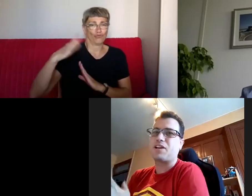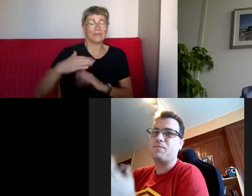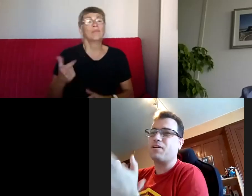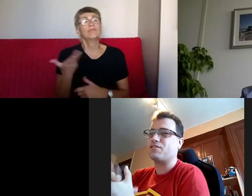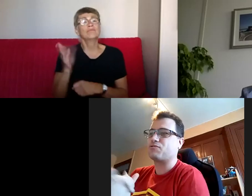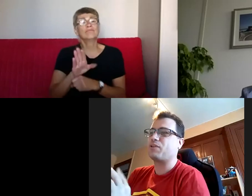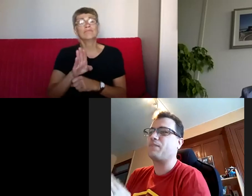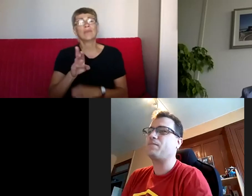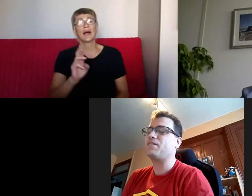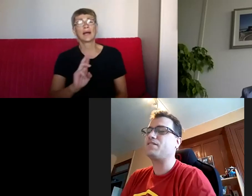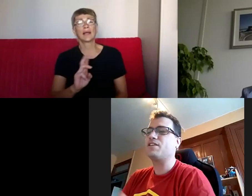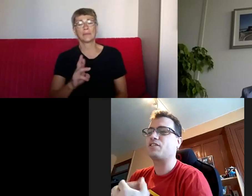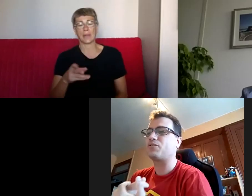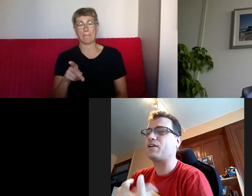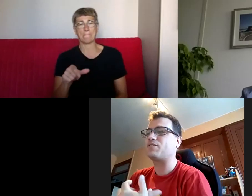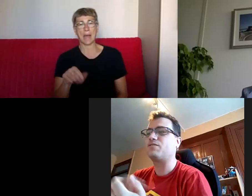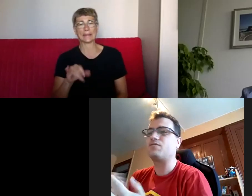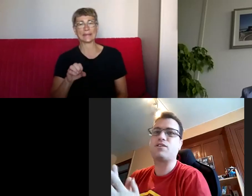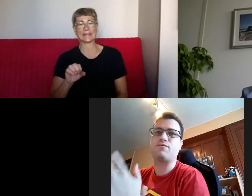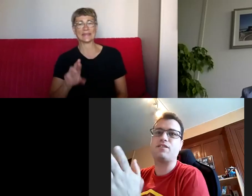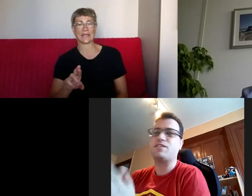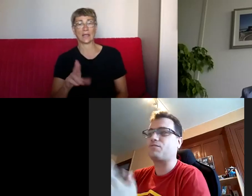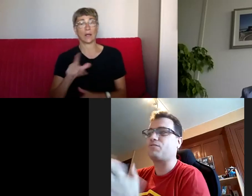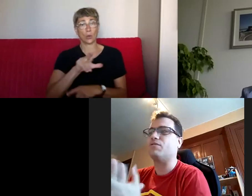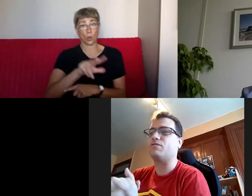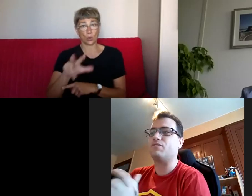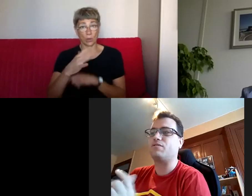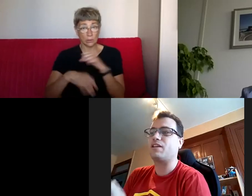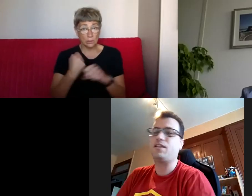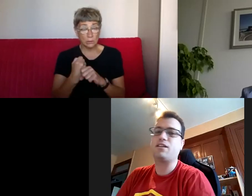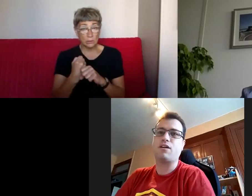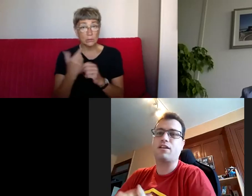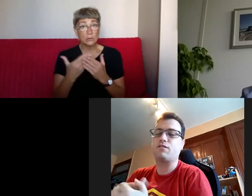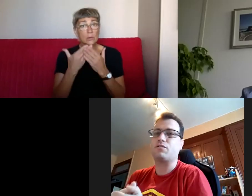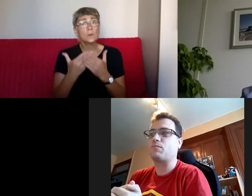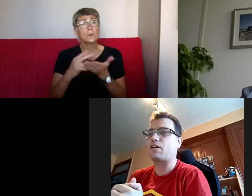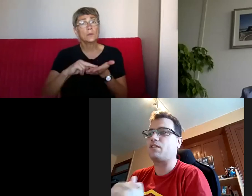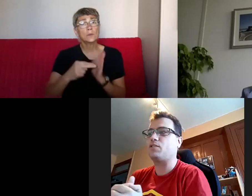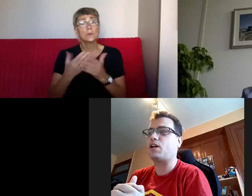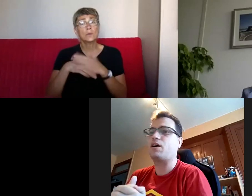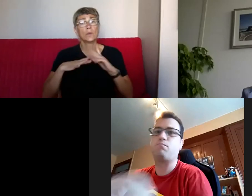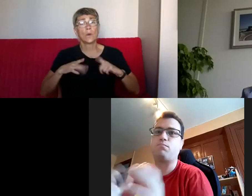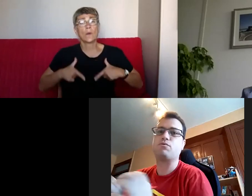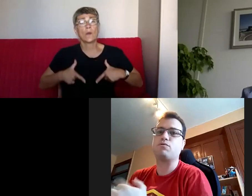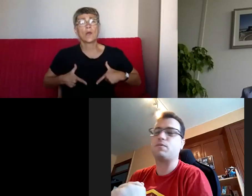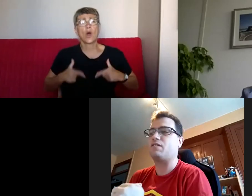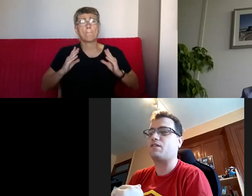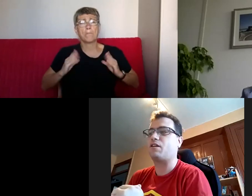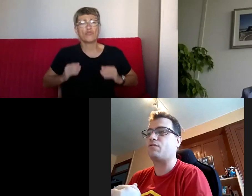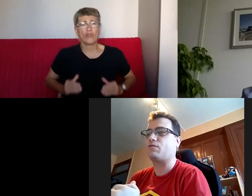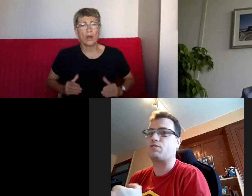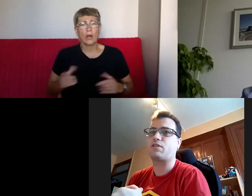présente. Je suis Rémi Pâtissier. J'ai 33 ans. J'ai fait des études techniques à l'école d'enseignement technique Michelin, plus une